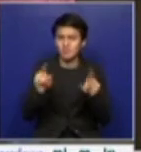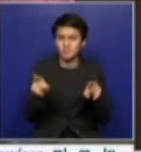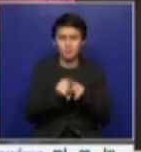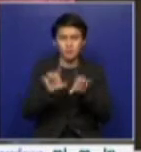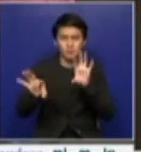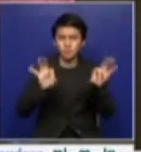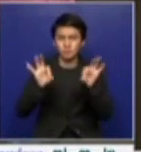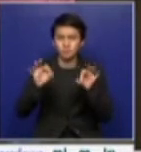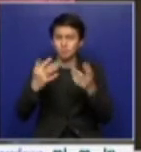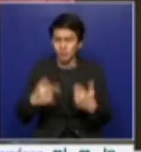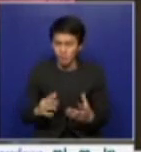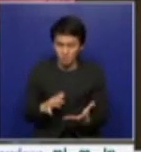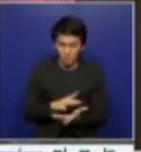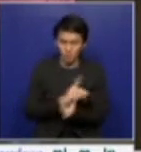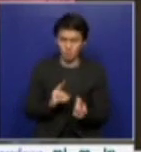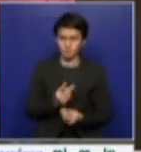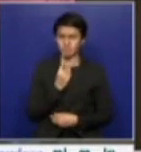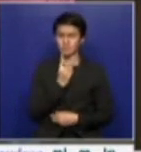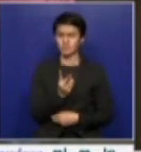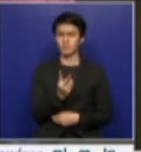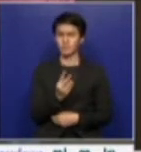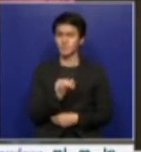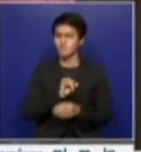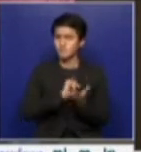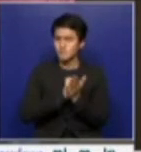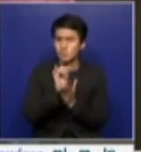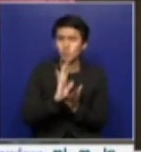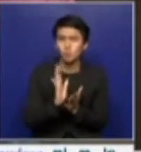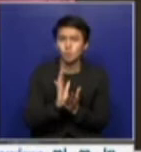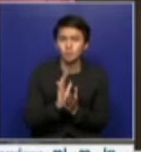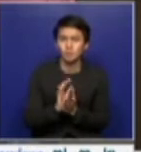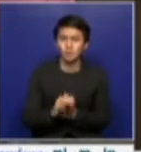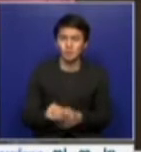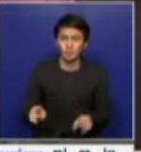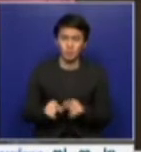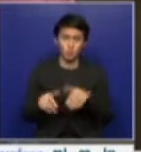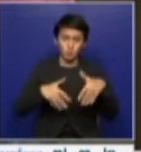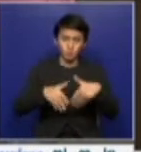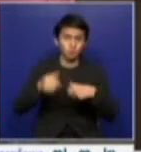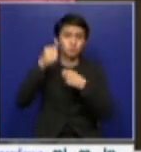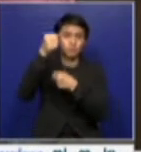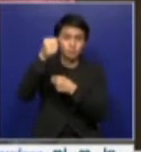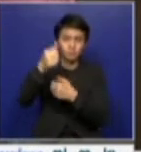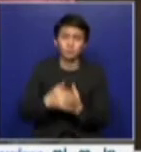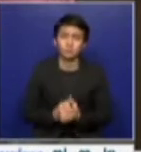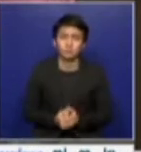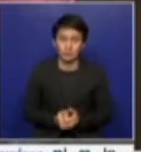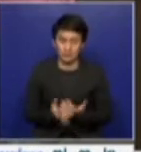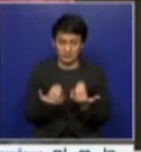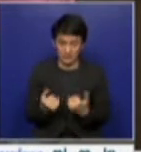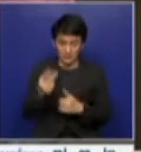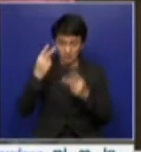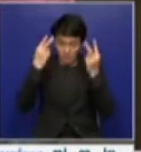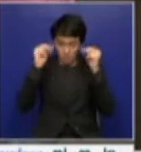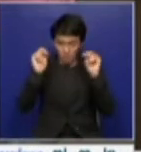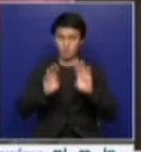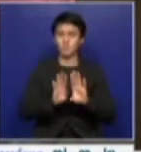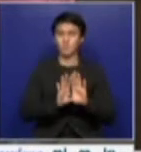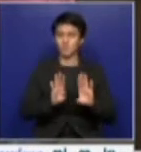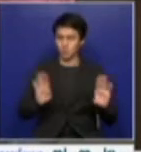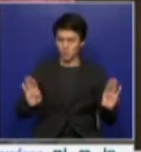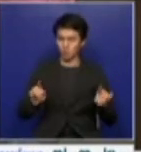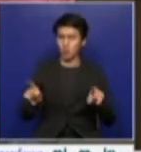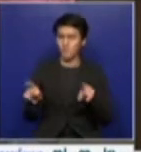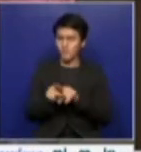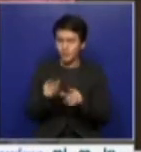สังคมเรียกร้องอ่ะค่ะนายกทำตีถึงเปิดเผยหลังจากที่มีการสรรหา